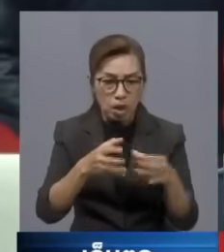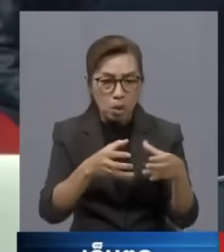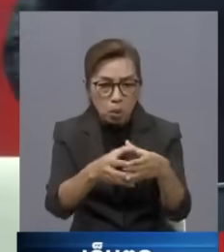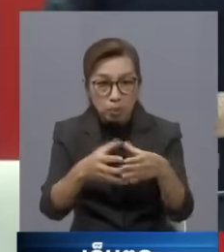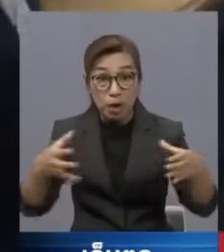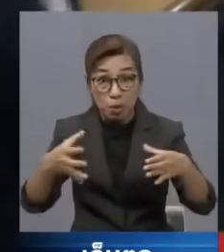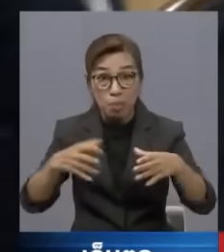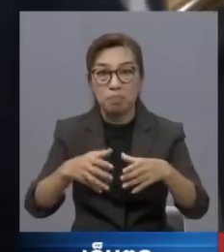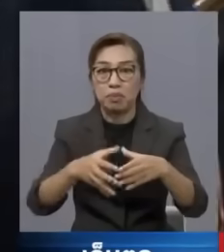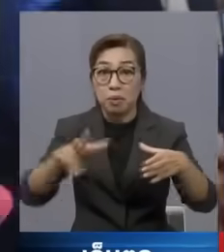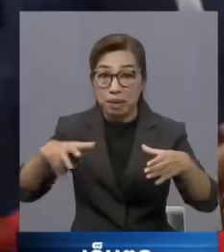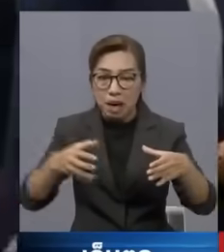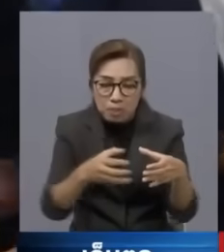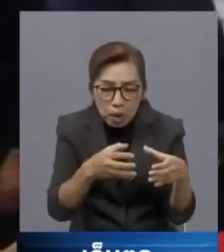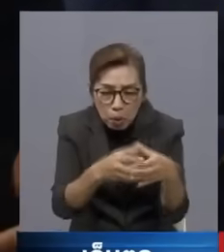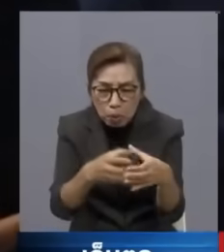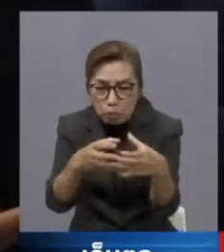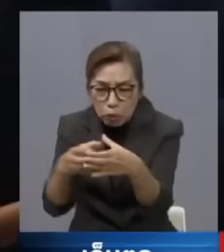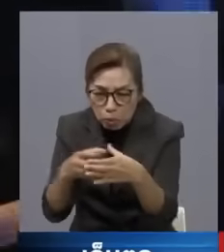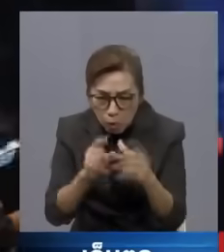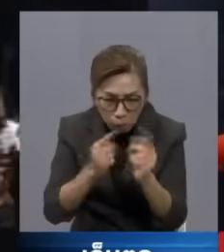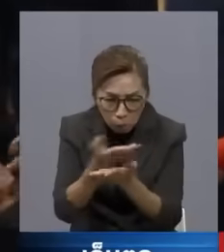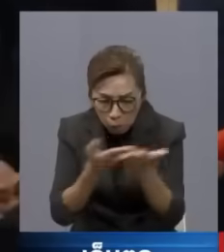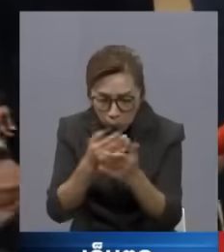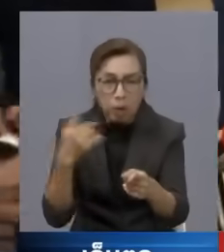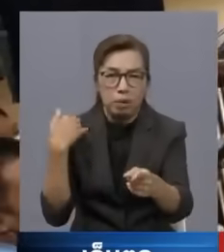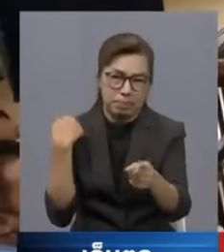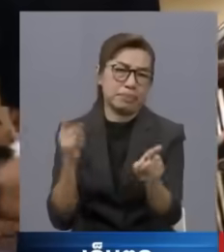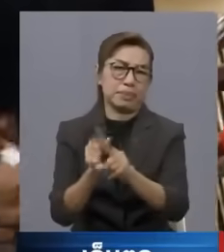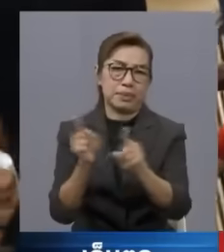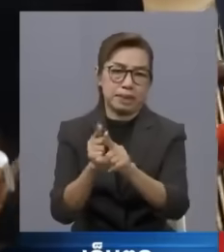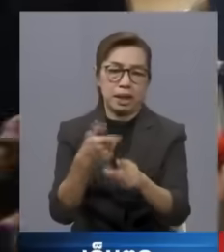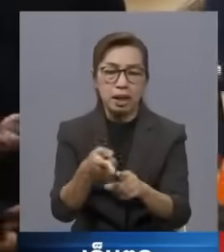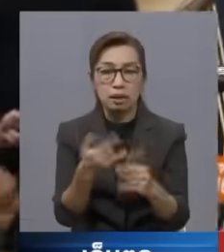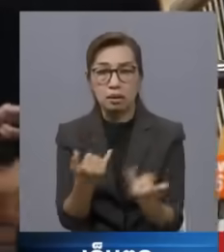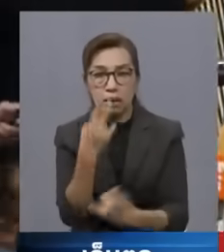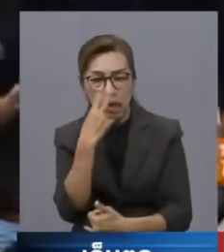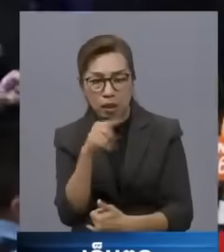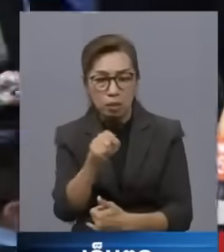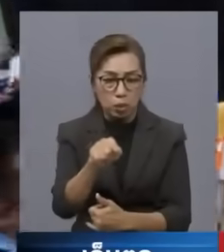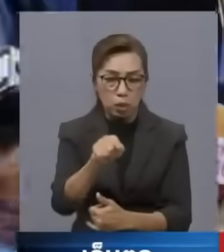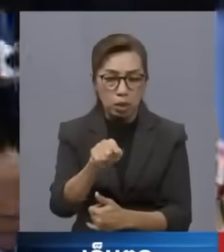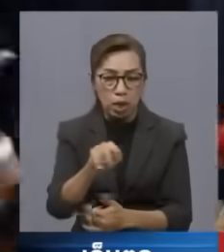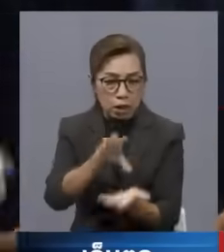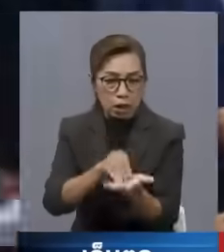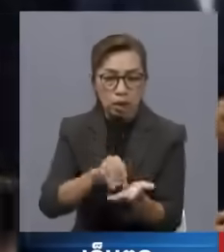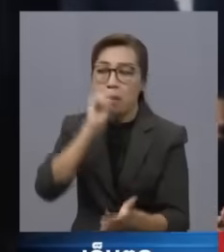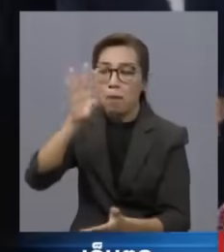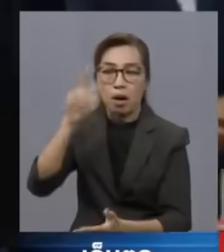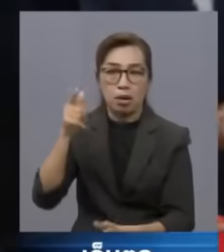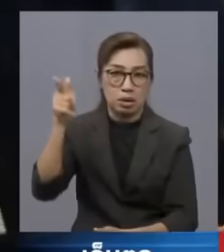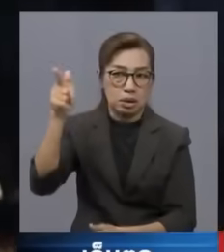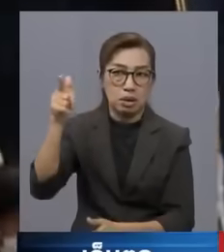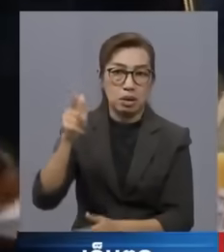ก๊วนมุ้งมิ้งอะไรทางการเมืองเนี่ยนะฮะเขาบอกฝุ่นตลบการส่งสัญญาณไปให้นายใหญ่เพื่อ